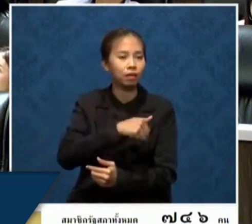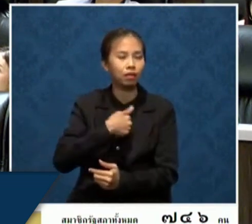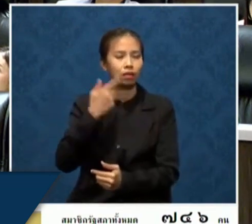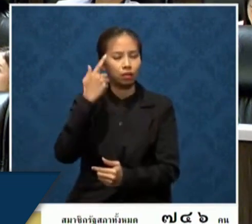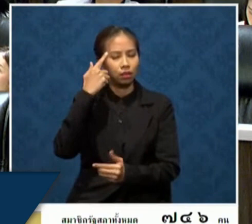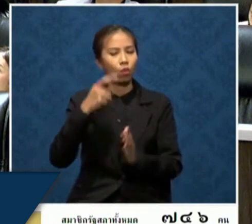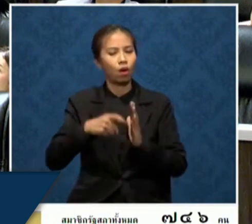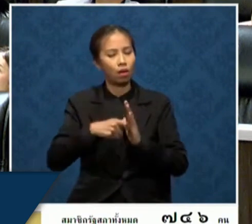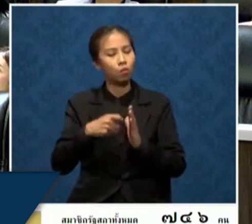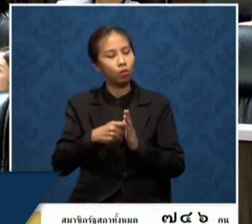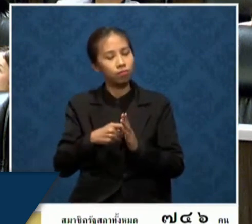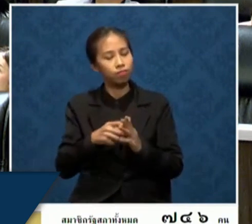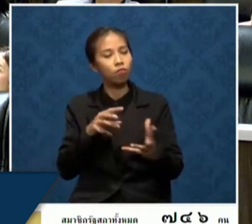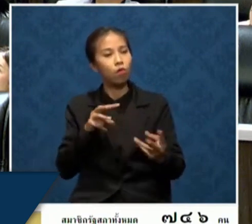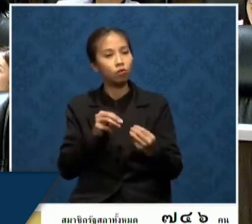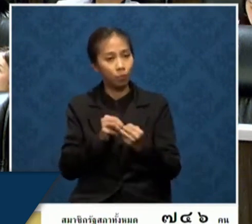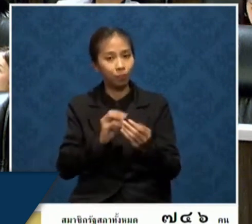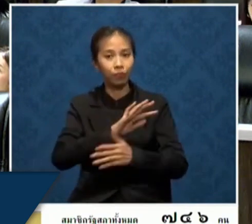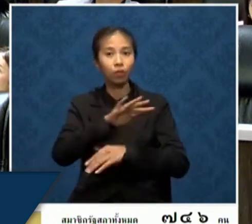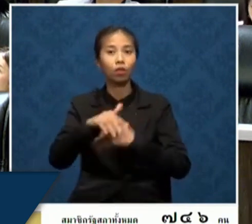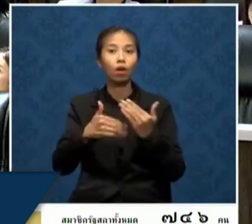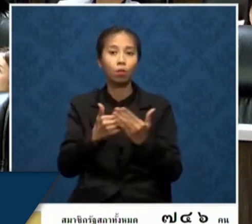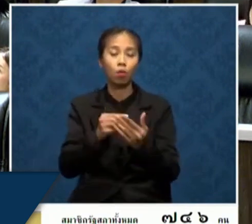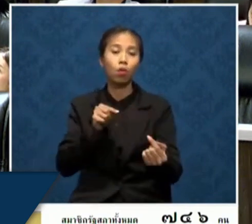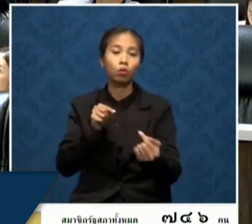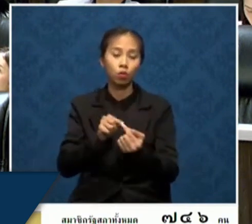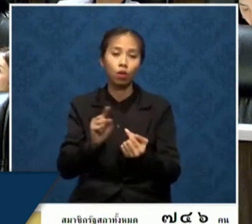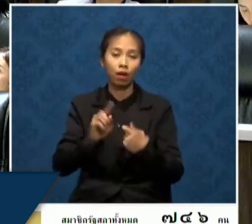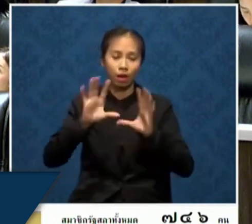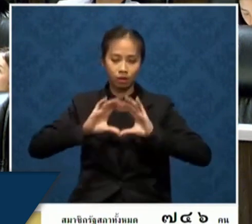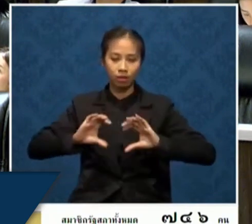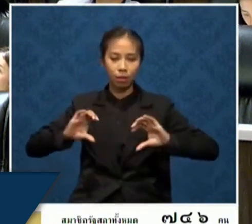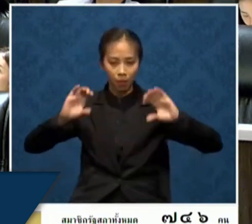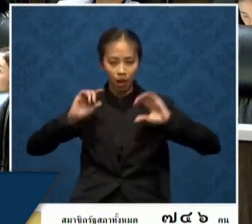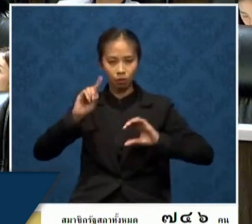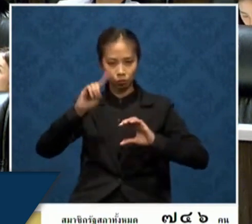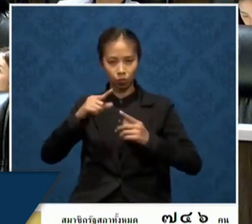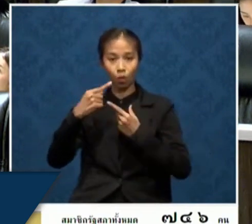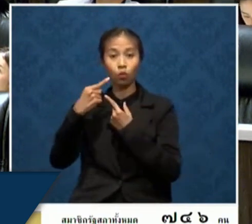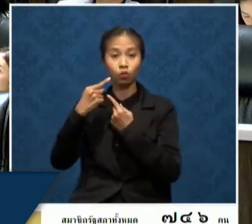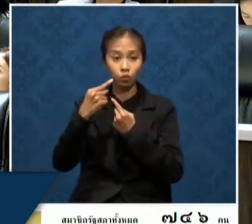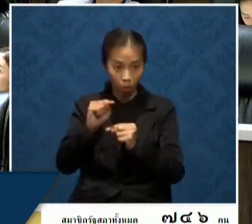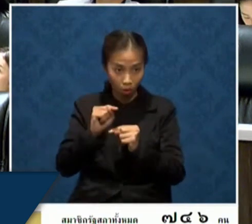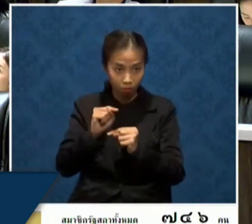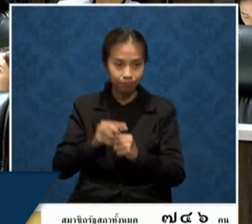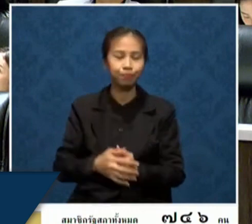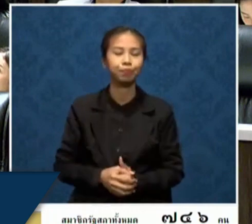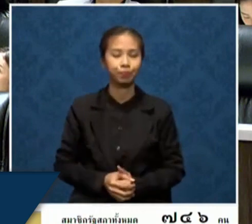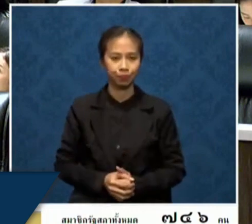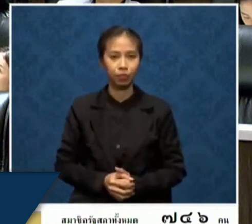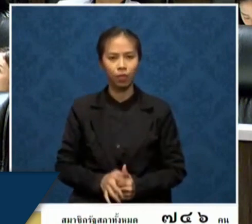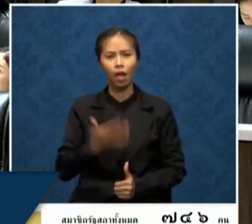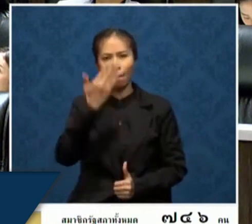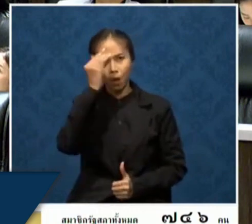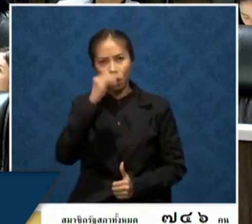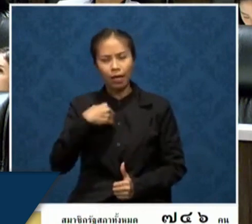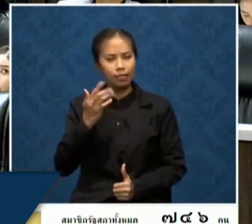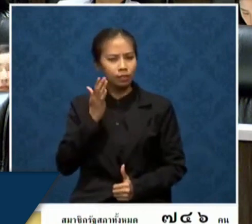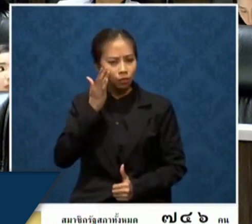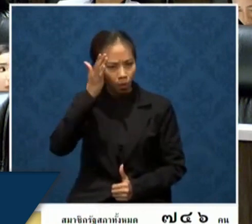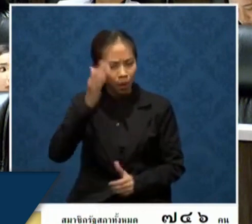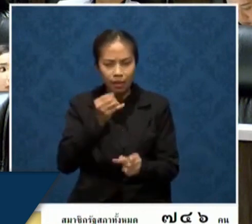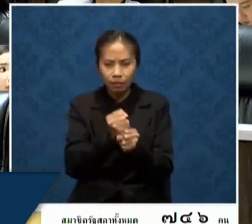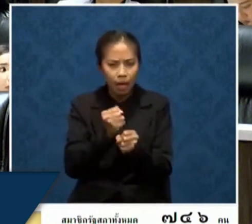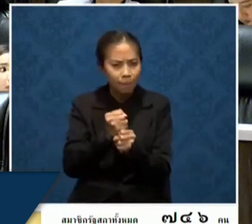ผลนะครับทั้งหมดนี้คือสิ่งที่รัฐบาลต้องตอบให้ได้ตั้งหลักให้ได้ก่อนจะต่อยอดว่าท่านจะต่อยอดอะไร